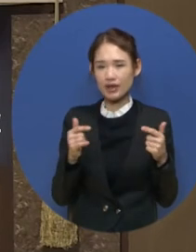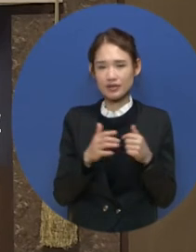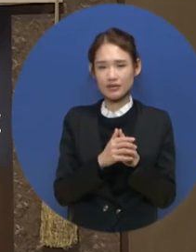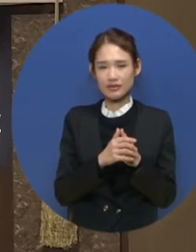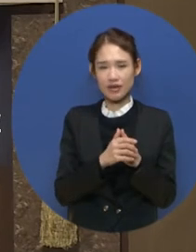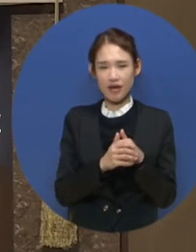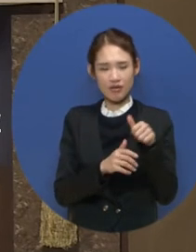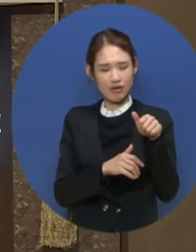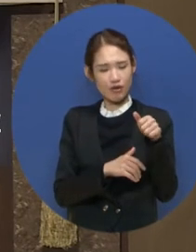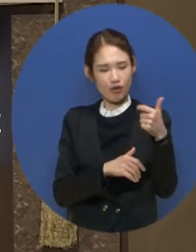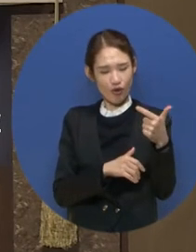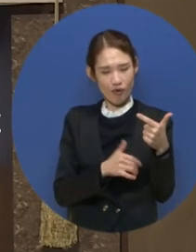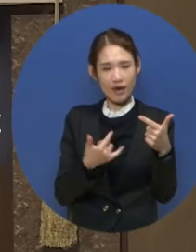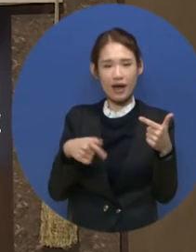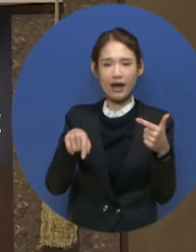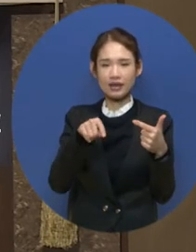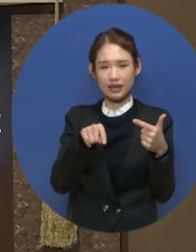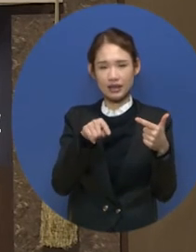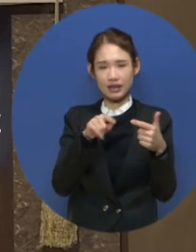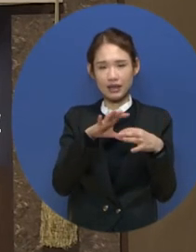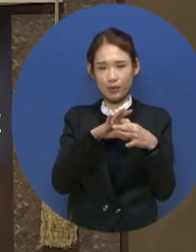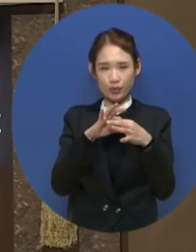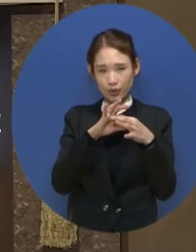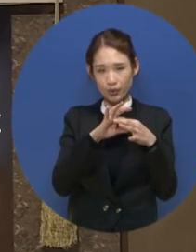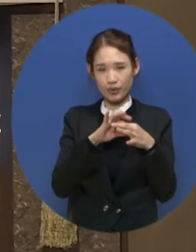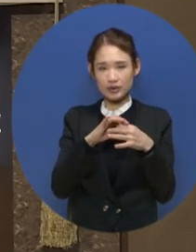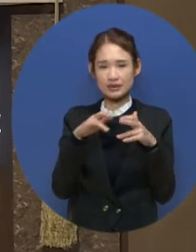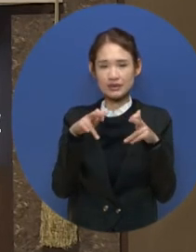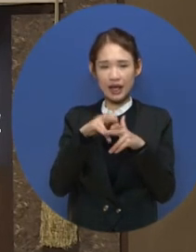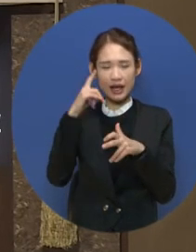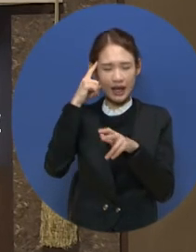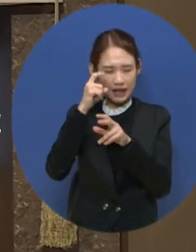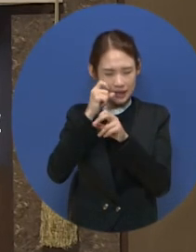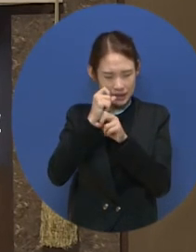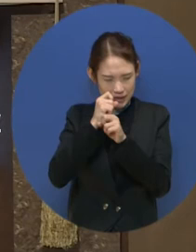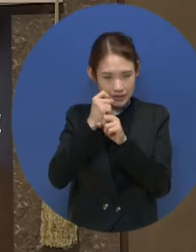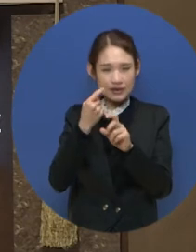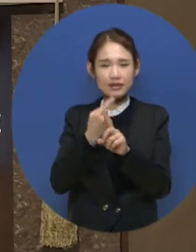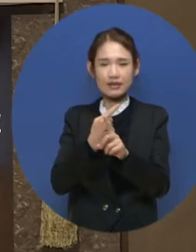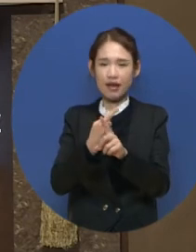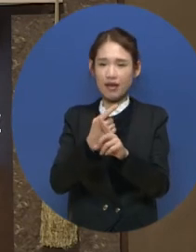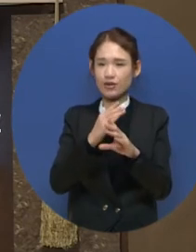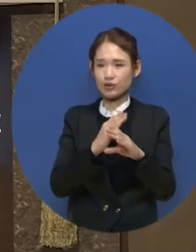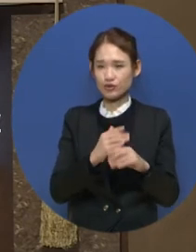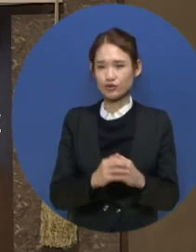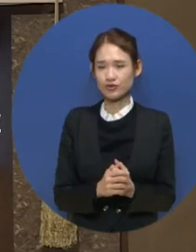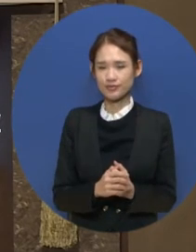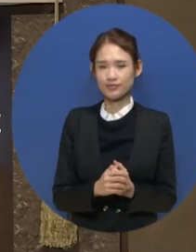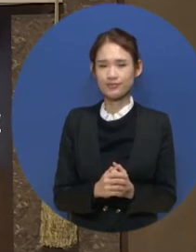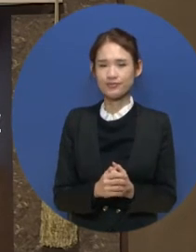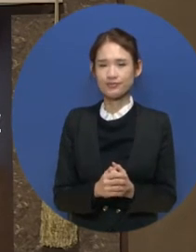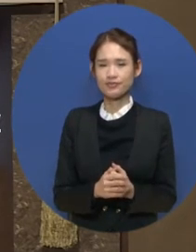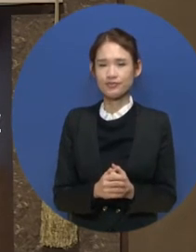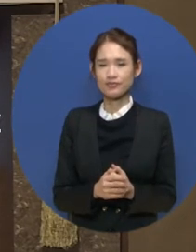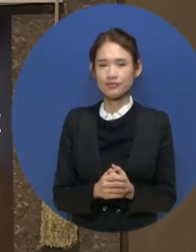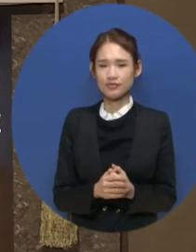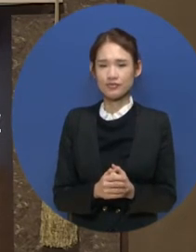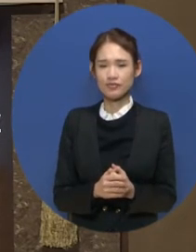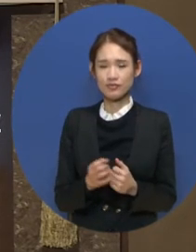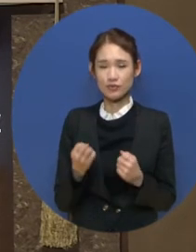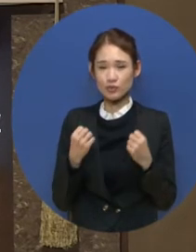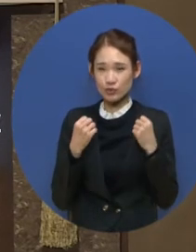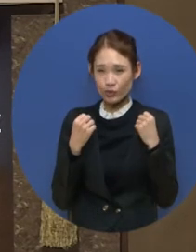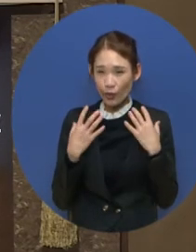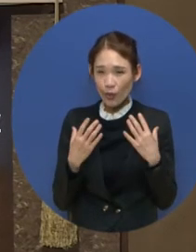6개 복지관이 이 포맷으로 어 교육을 그렇겠죠 이인식 개선하고 있습니다 서 사실은 공교롭게도